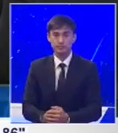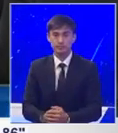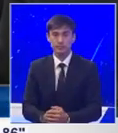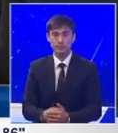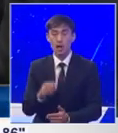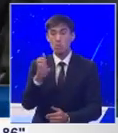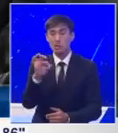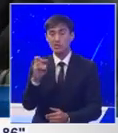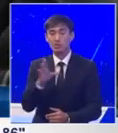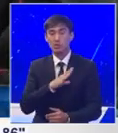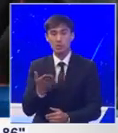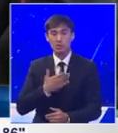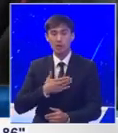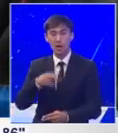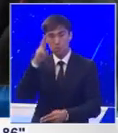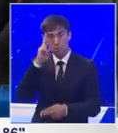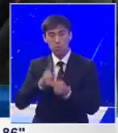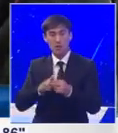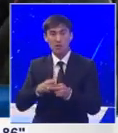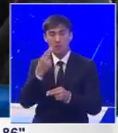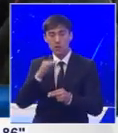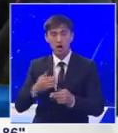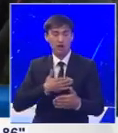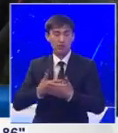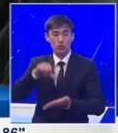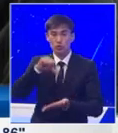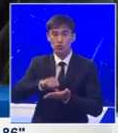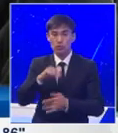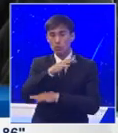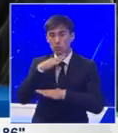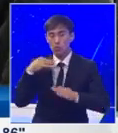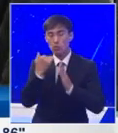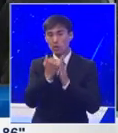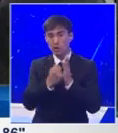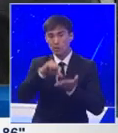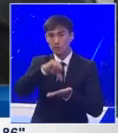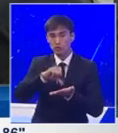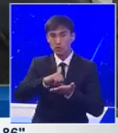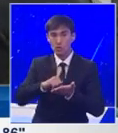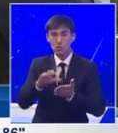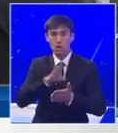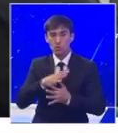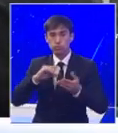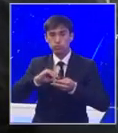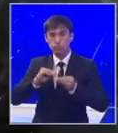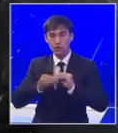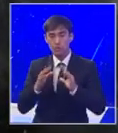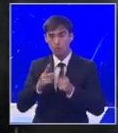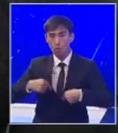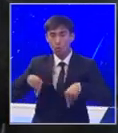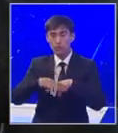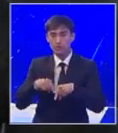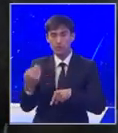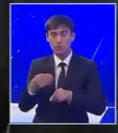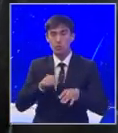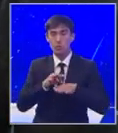be seen был для меня как младший брат он принимал активное участие во многих программах где поднимались насущные проблемы общества с